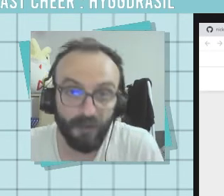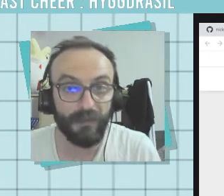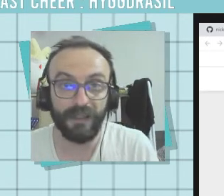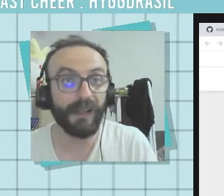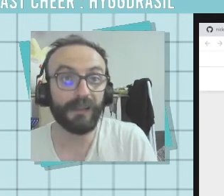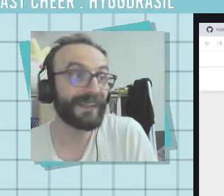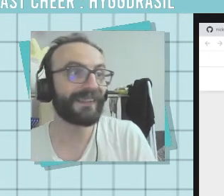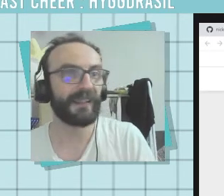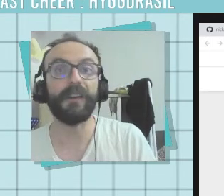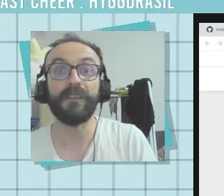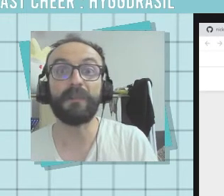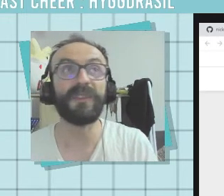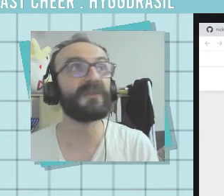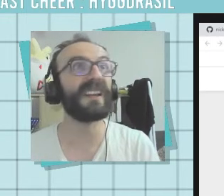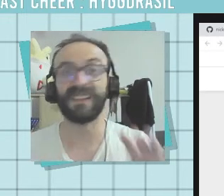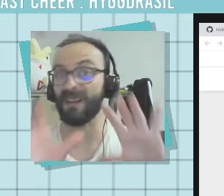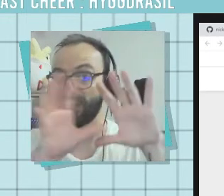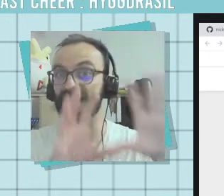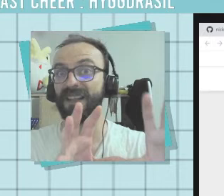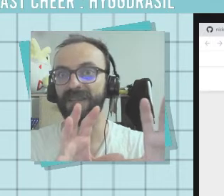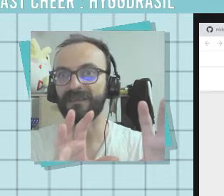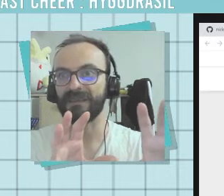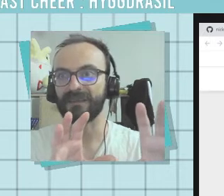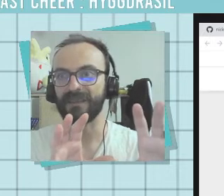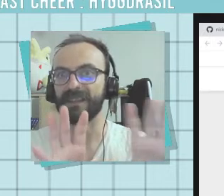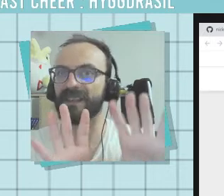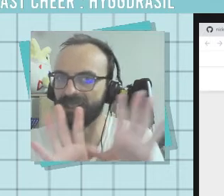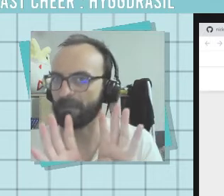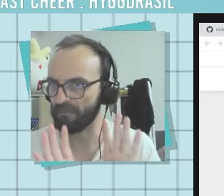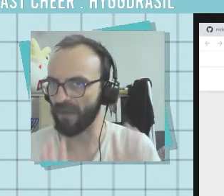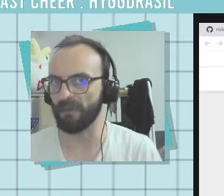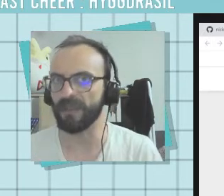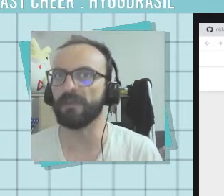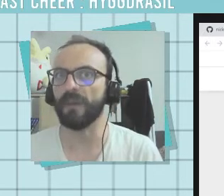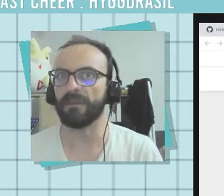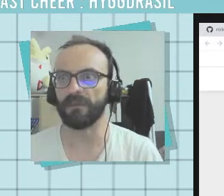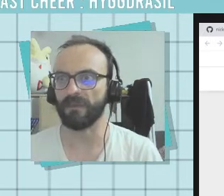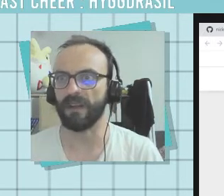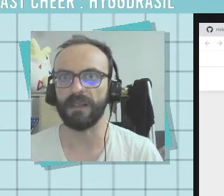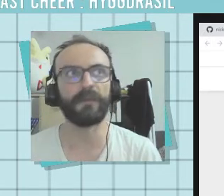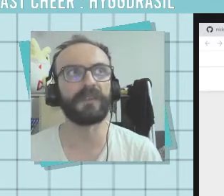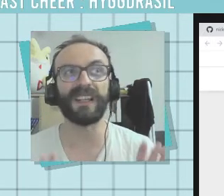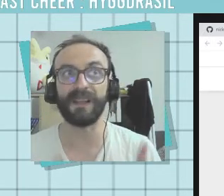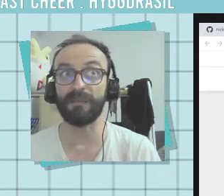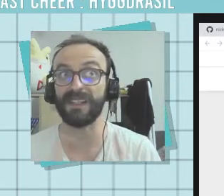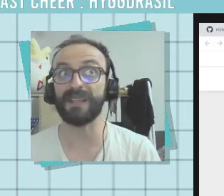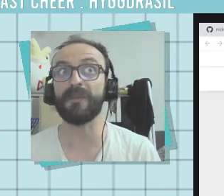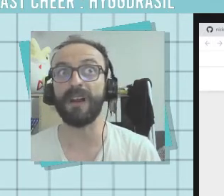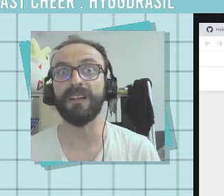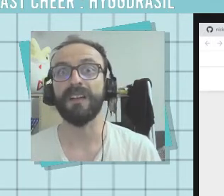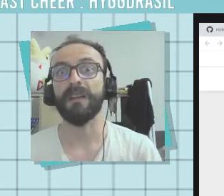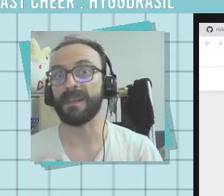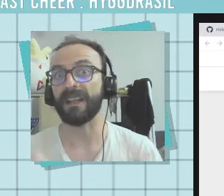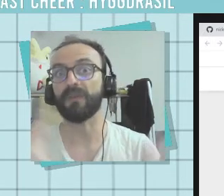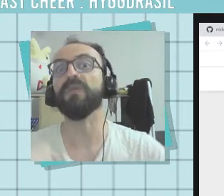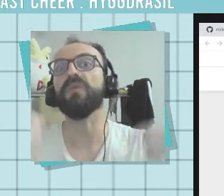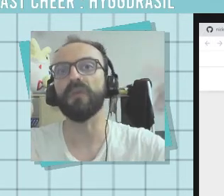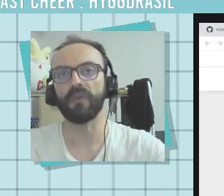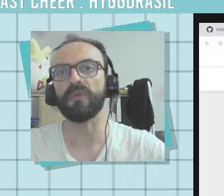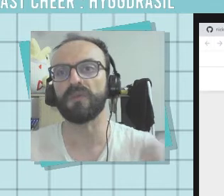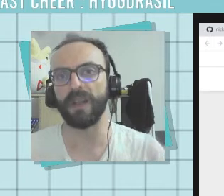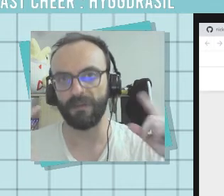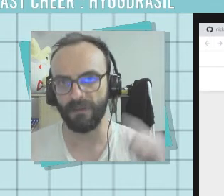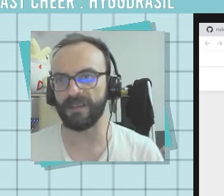robot, il va être là, il va pouvoir vous dire ça peut être ça. Ce qui est un bon début, hein, par contre. Voilà, il peut vous dire ça peut être ces mots-là, mais c'est à toi du coup